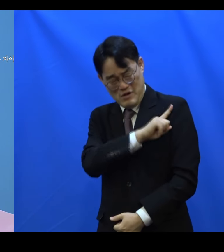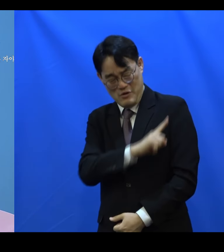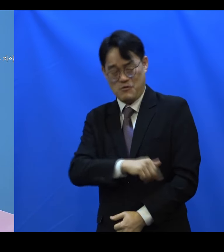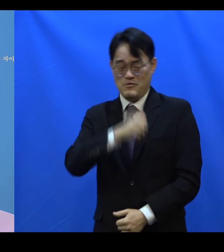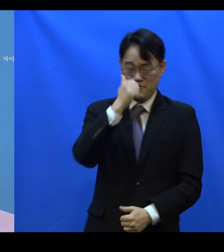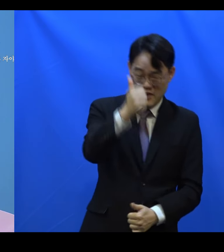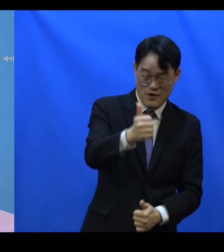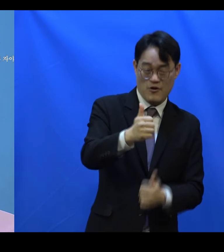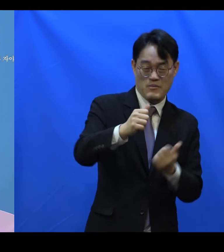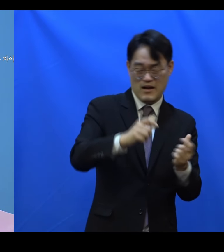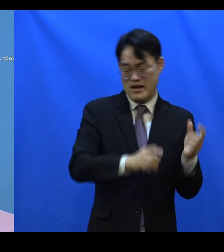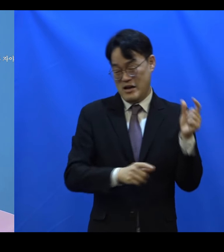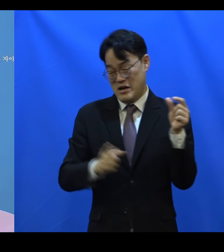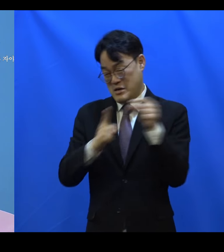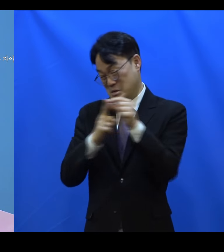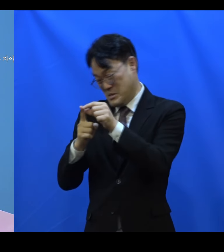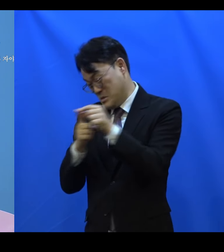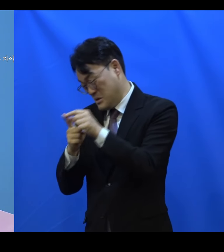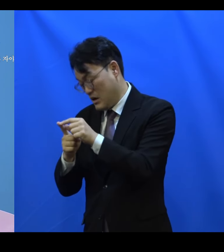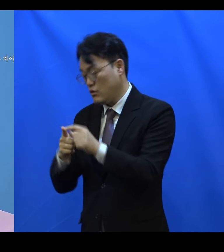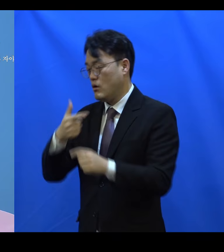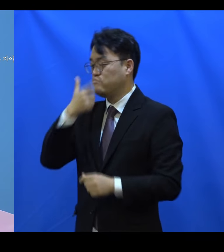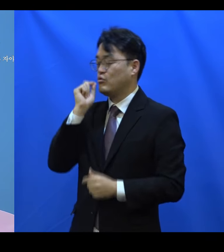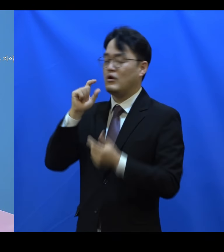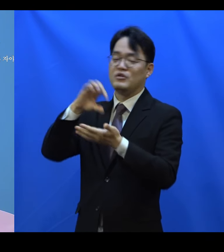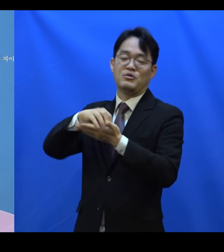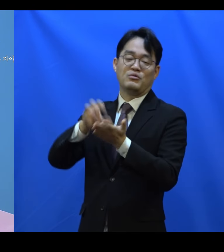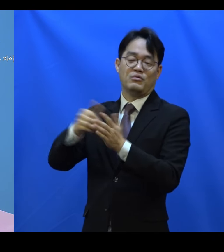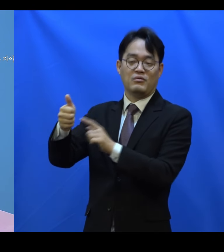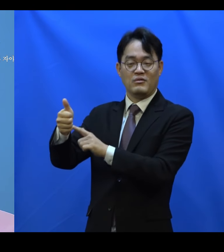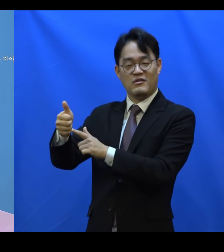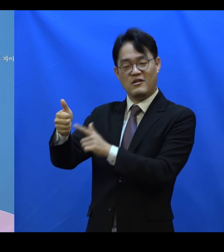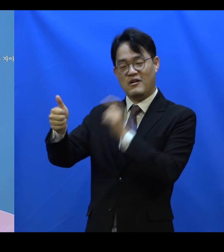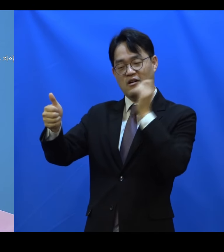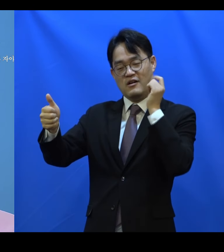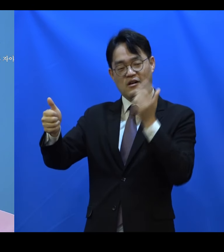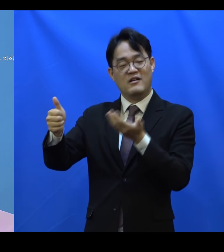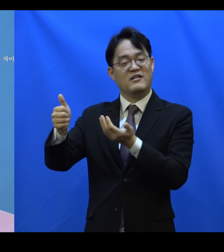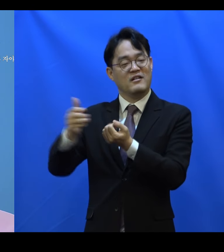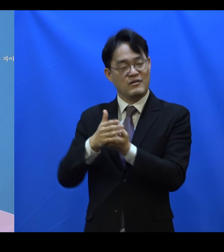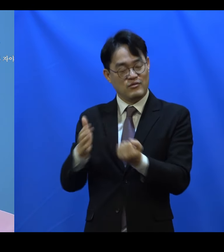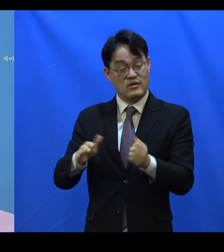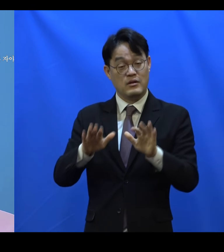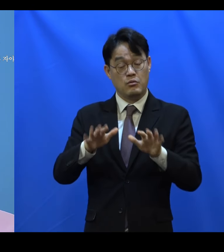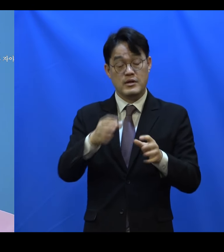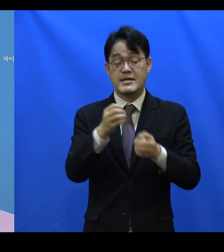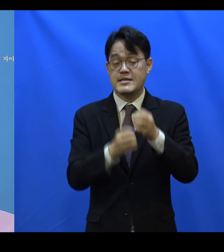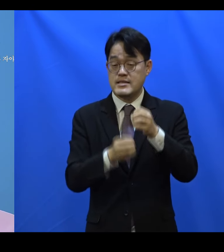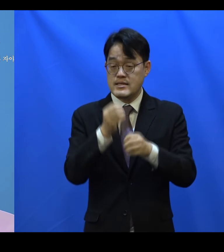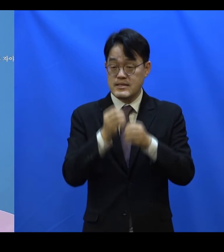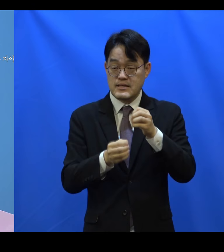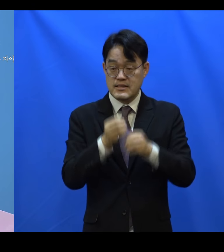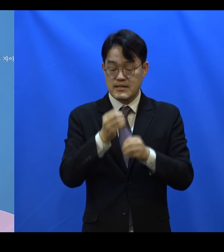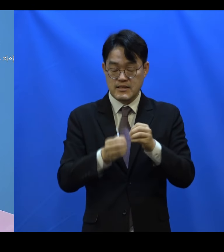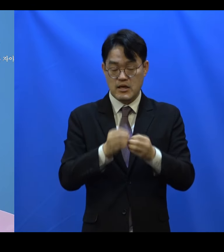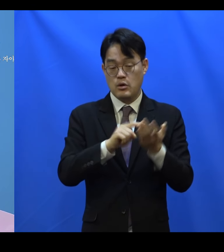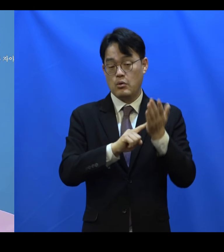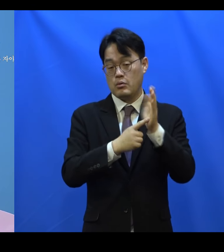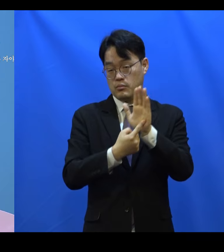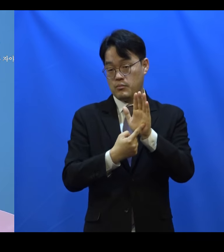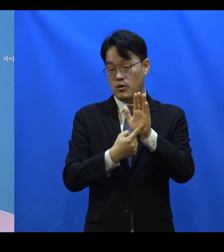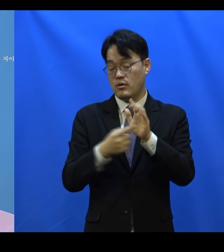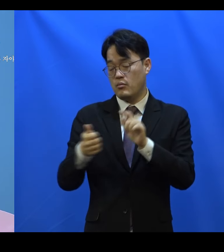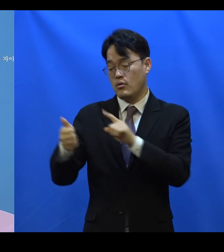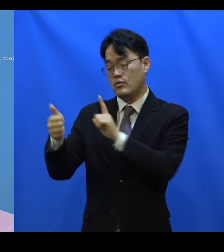그래서 시가 참 좋은 거죠. 오늘 시가 이게 시잖아요, 그죠? 시가 좋은 것은 이제